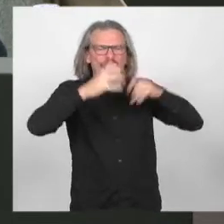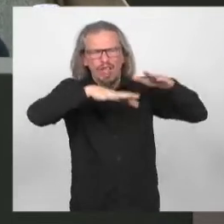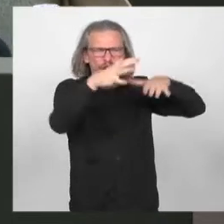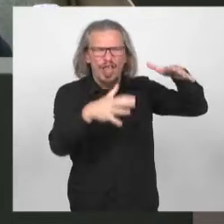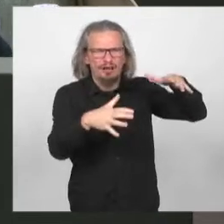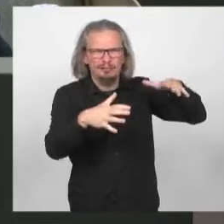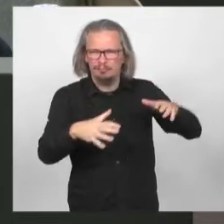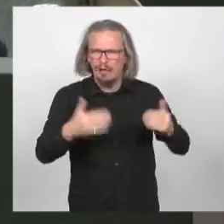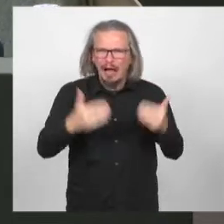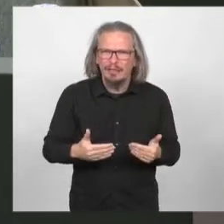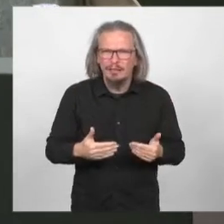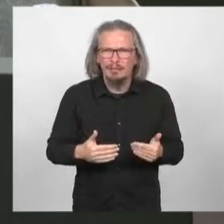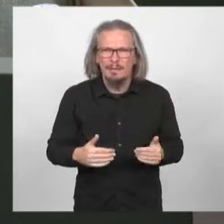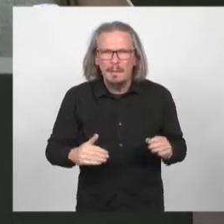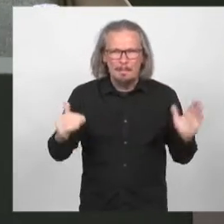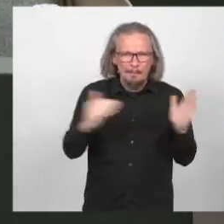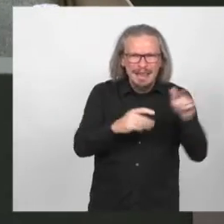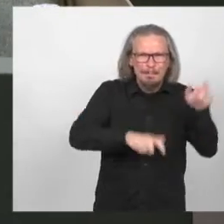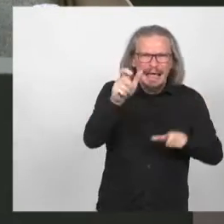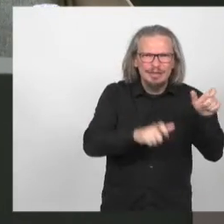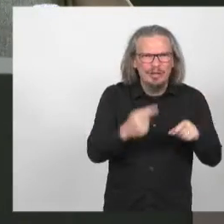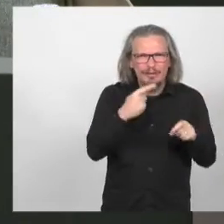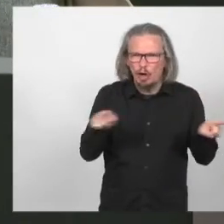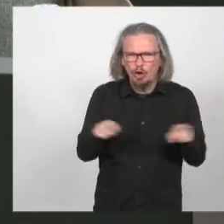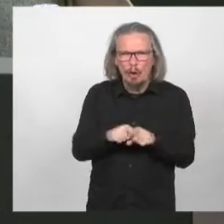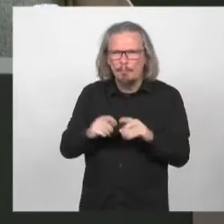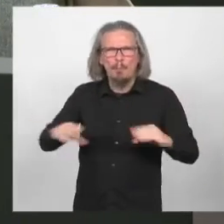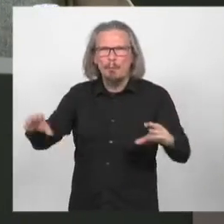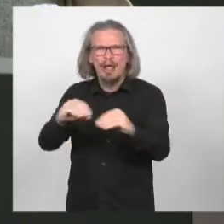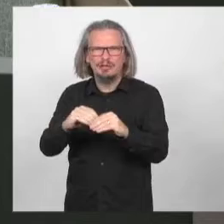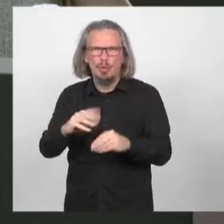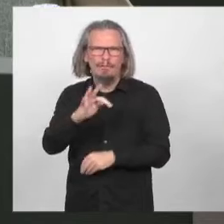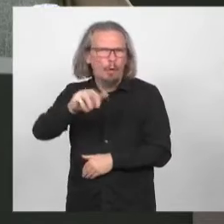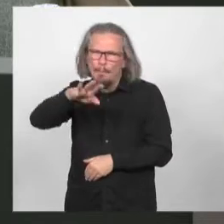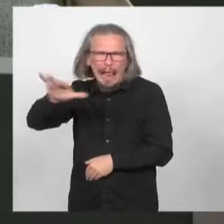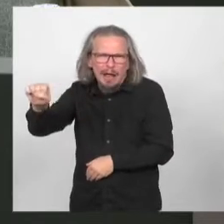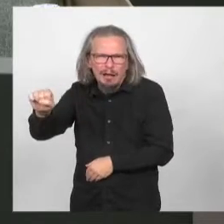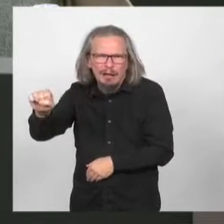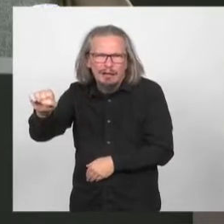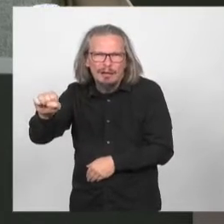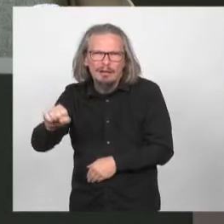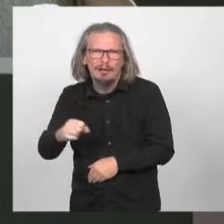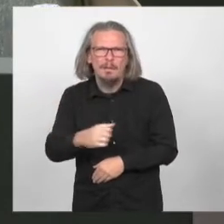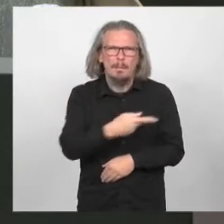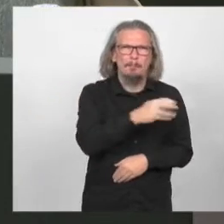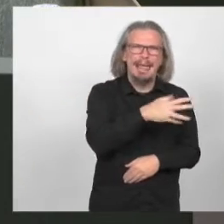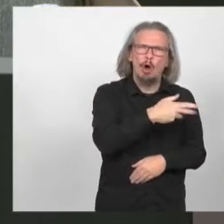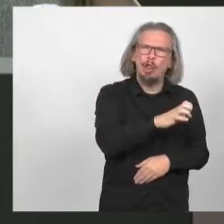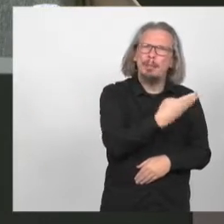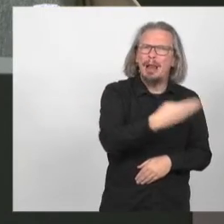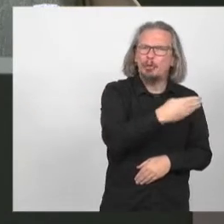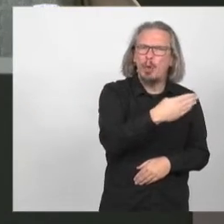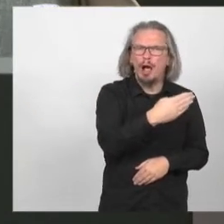la population quasiment de Carnin ou de Fromelles. C'est un peu plus, Monsieur le Président, que la population de Péronne-en-Mélantois.